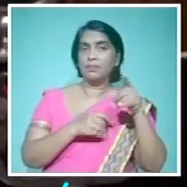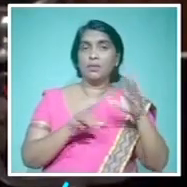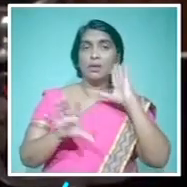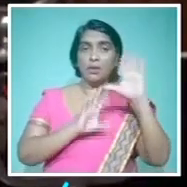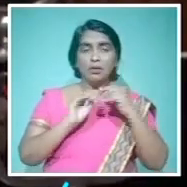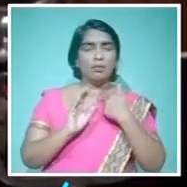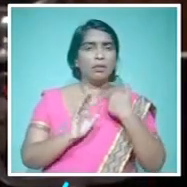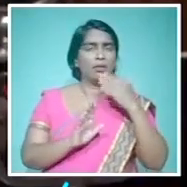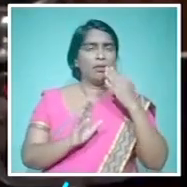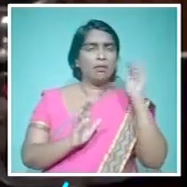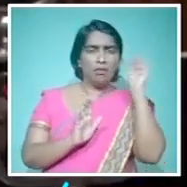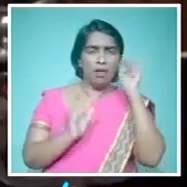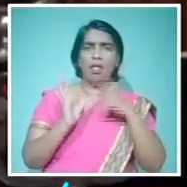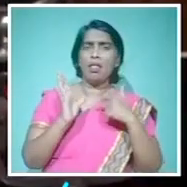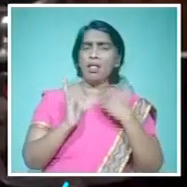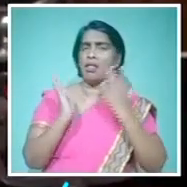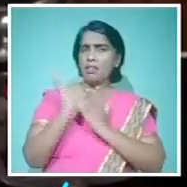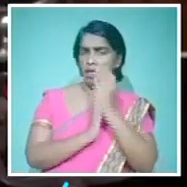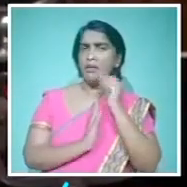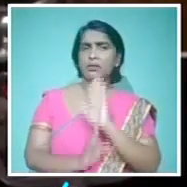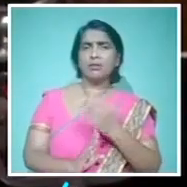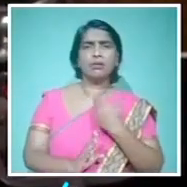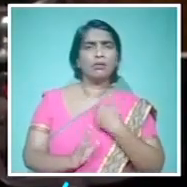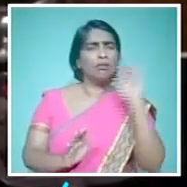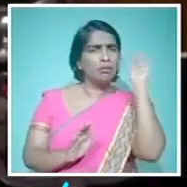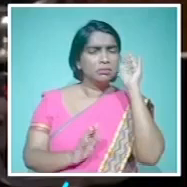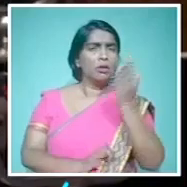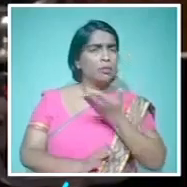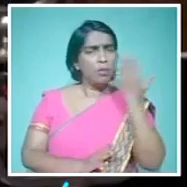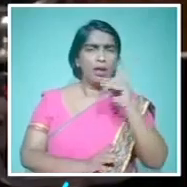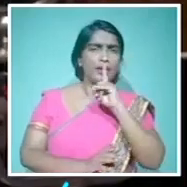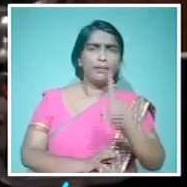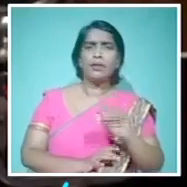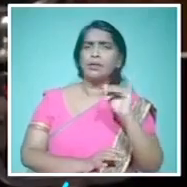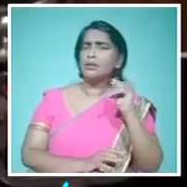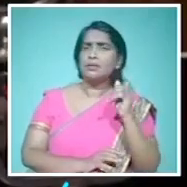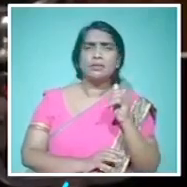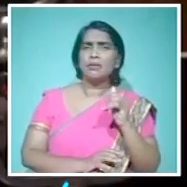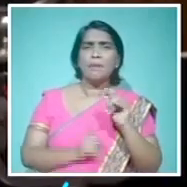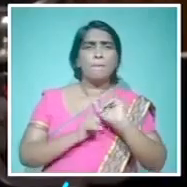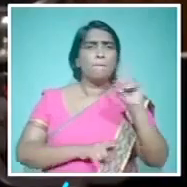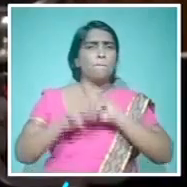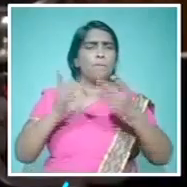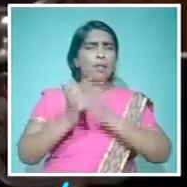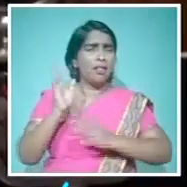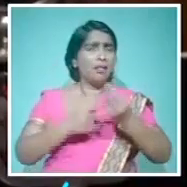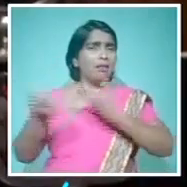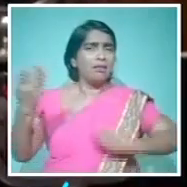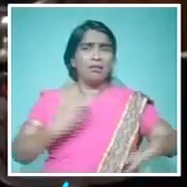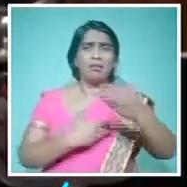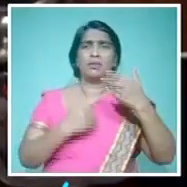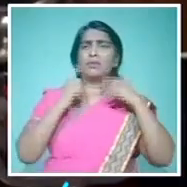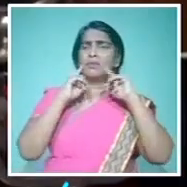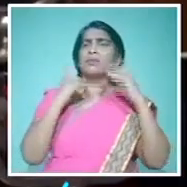තොරතුරු දැනගැනීමේ අයිතිය අනුව අද මිනිසුන්ට දැනගන්න පුළුවන් කිව්වට සමහර දේවල් ගැන මේ පාර්ලිමේන්තු මන්ත්‍රීවරු වෙන අපිවත්